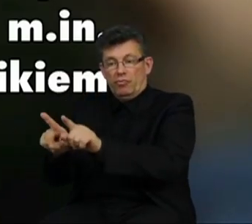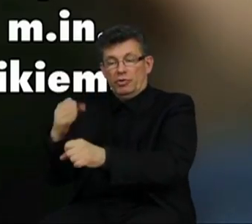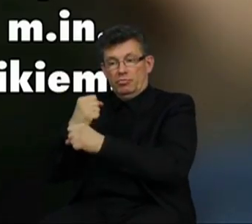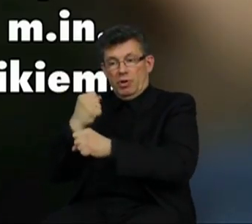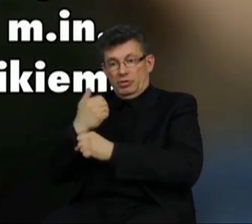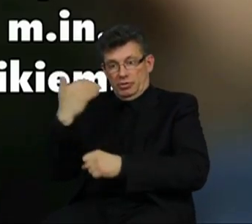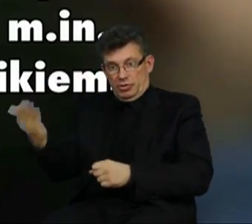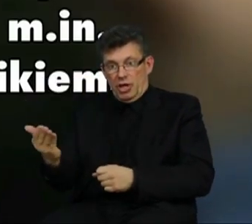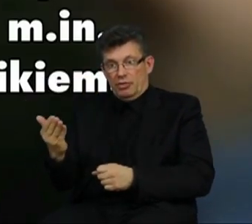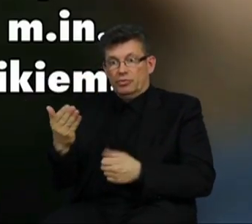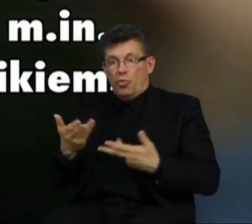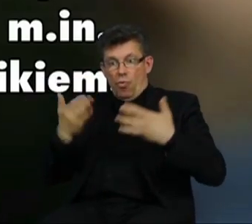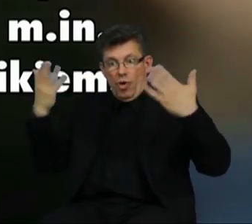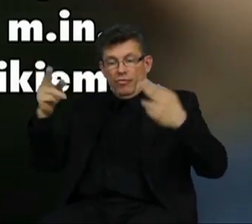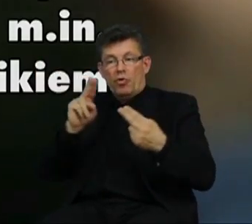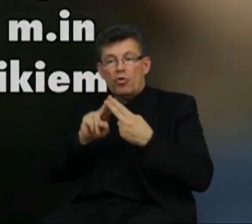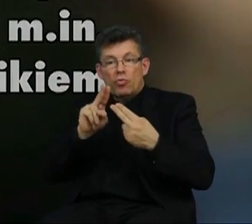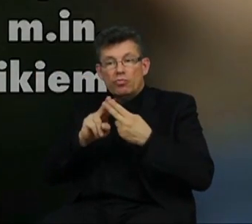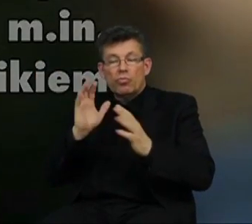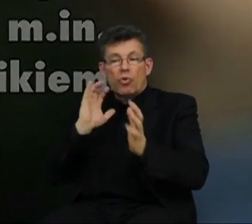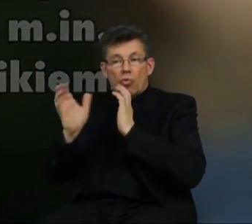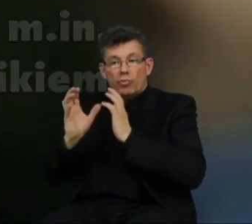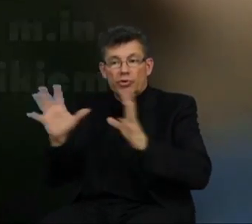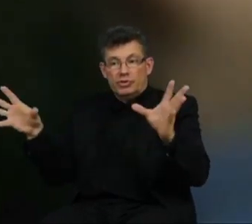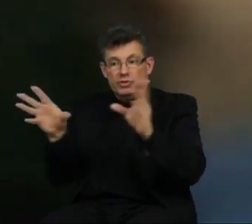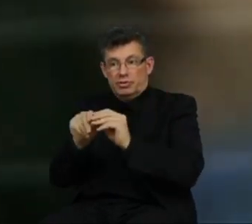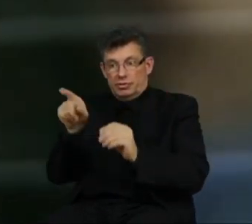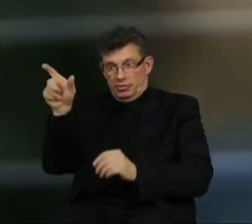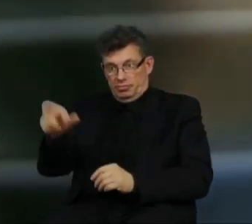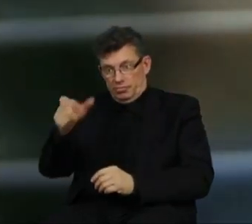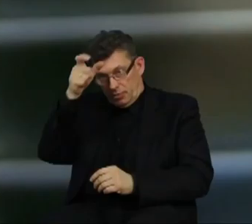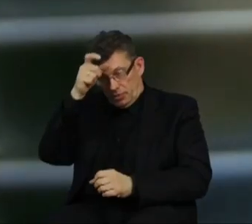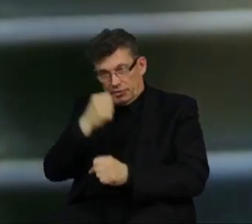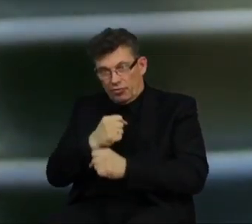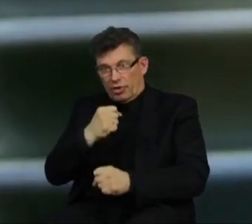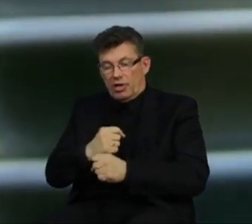ułatwiając m.in. komunikację z pracownikiem.